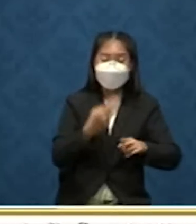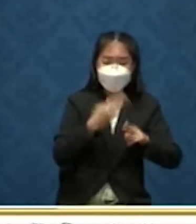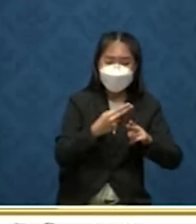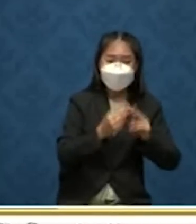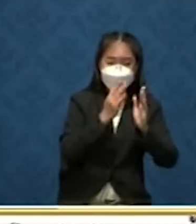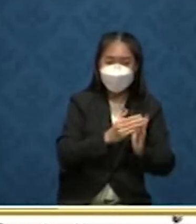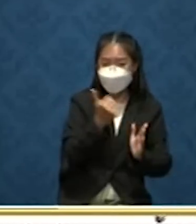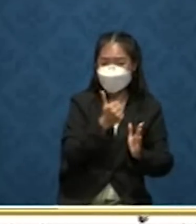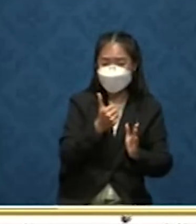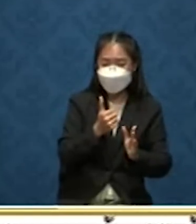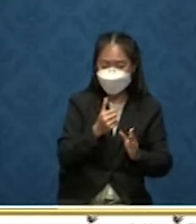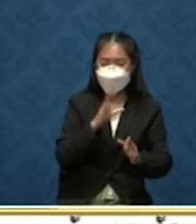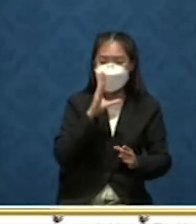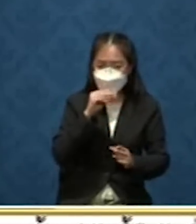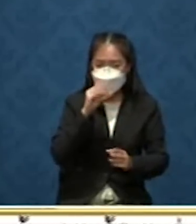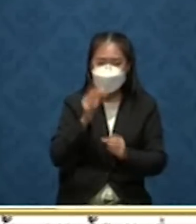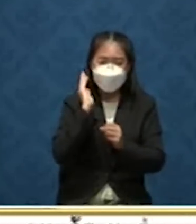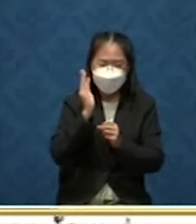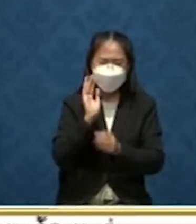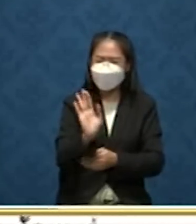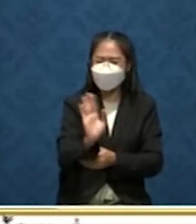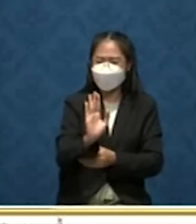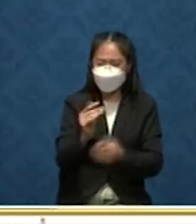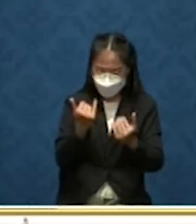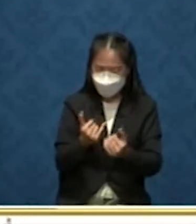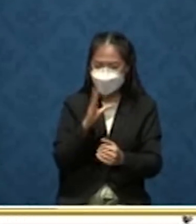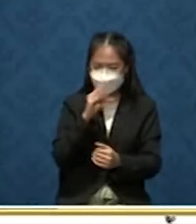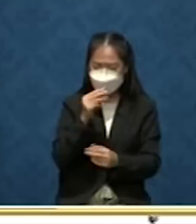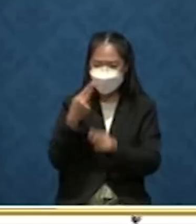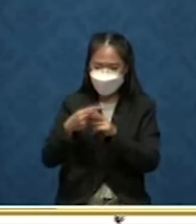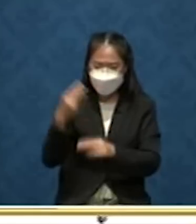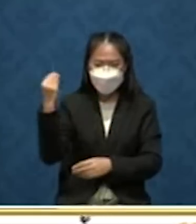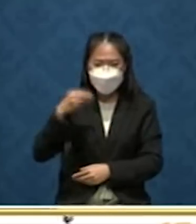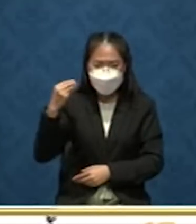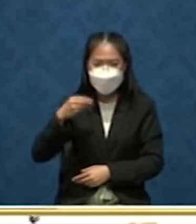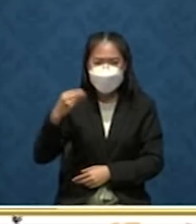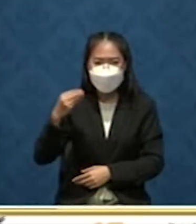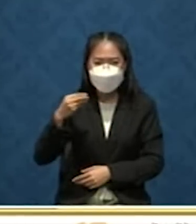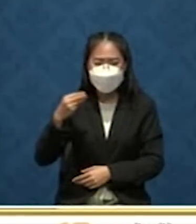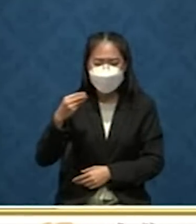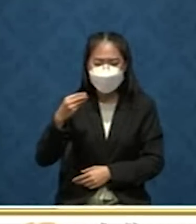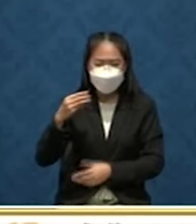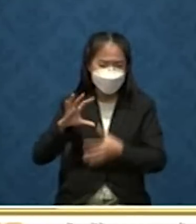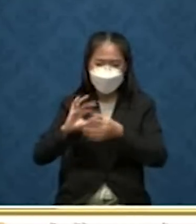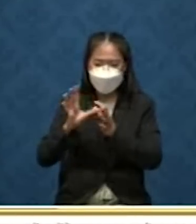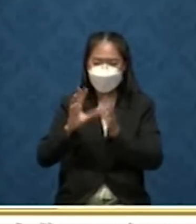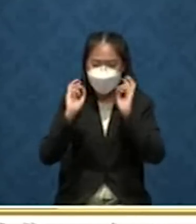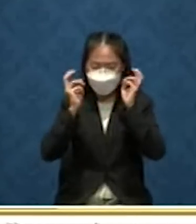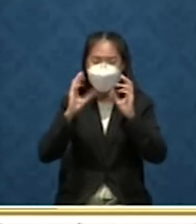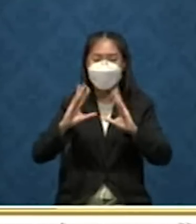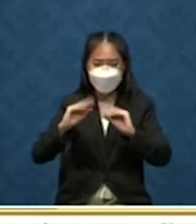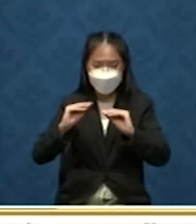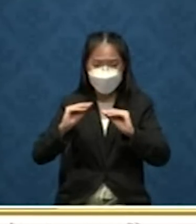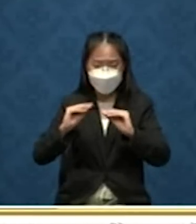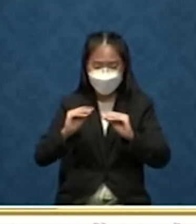เพะว่าที่พูดมาเนี่ก็คอนขั่งจะออกไปบคคภายนอกมากแล้วนะครับเปปารศ